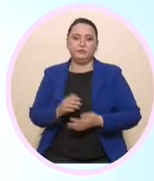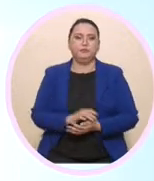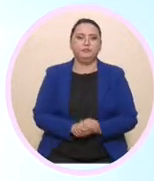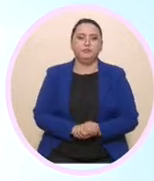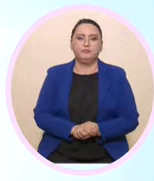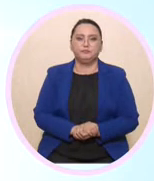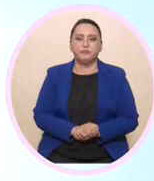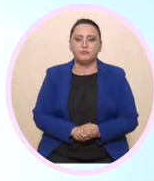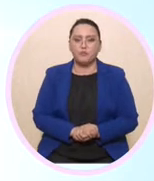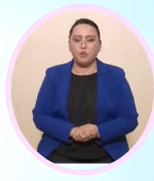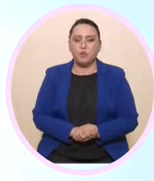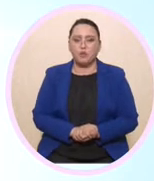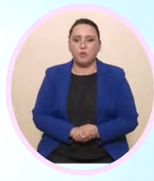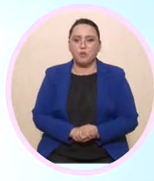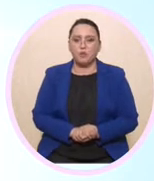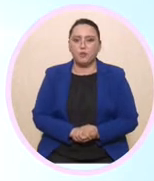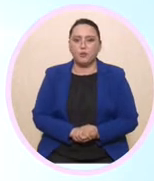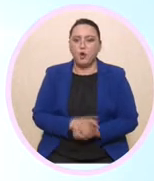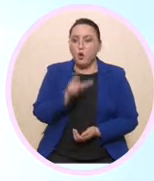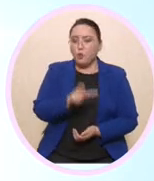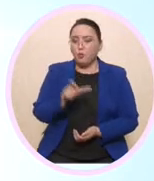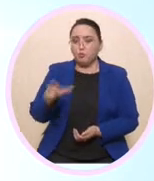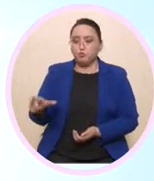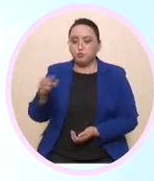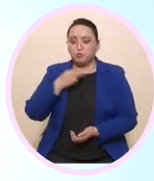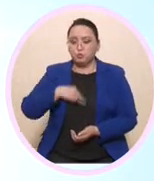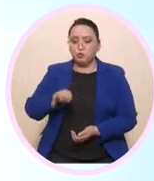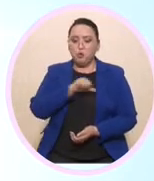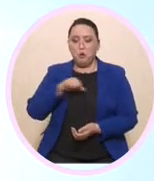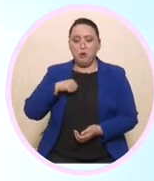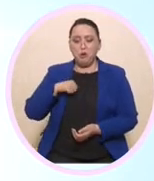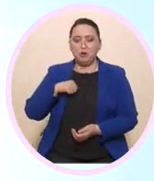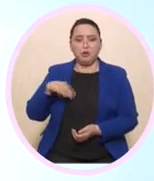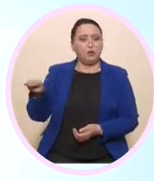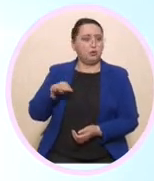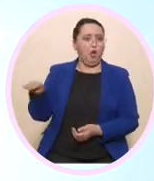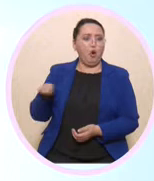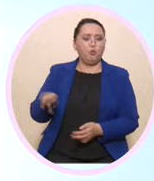Гэтэл хүний төлөө өөрийгөө үл хайрлан тусалж байна.